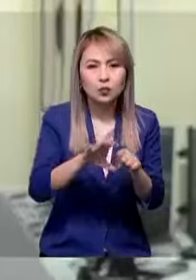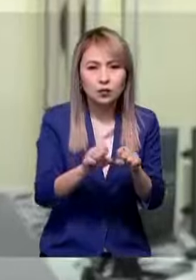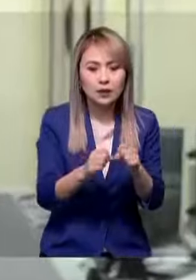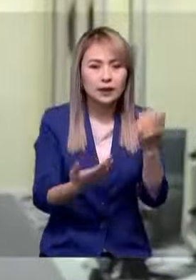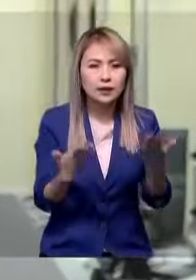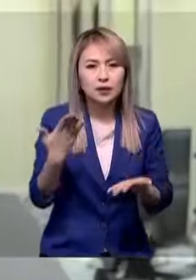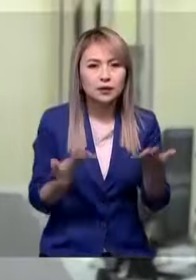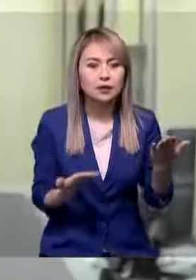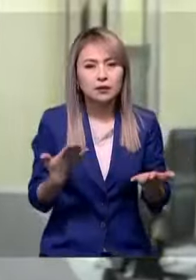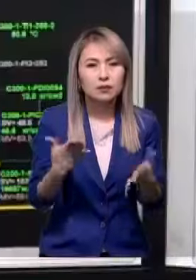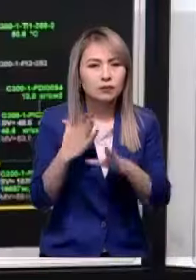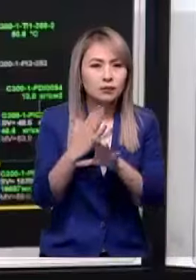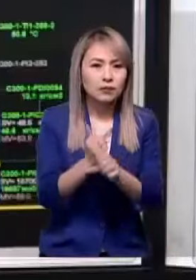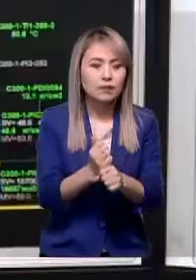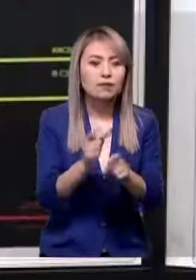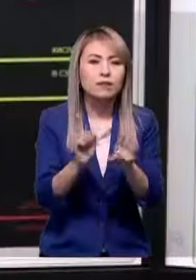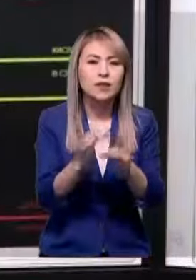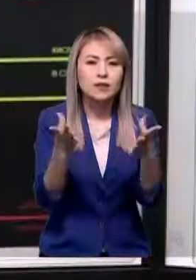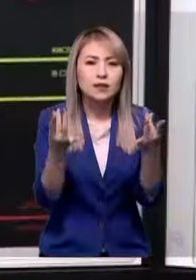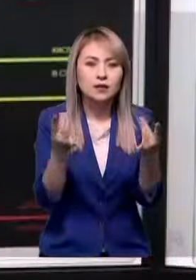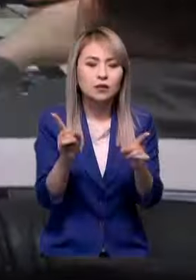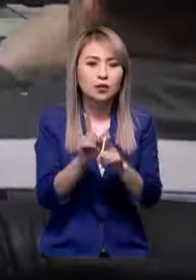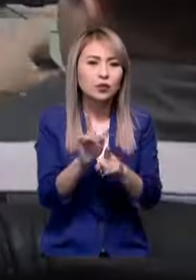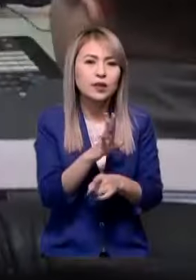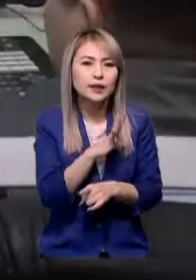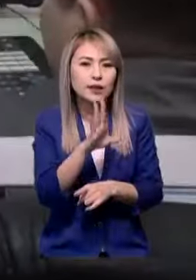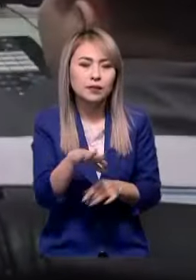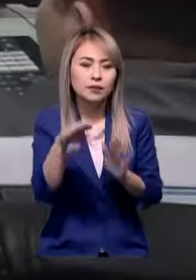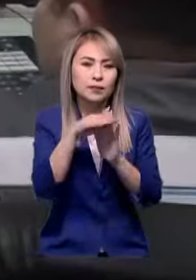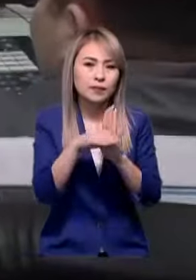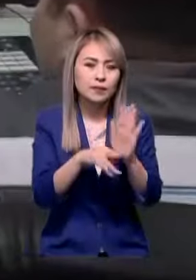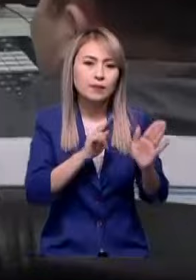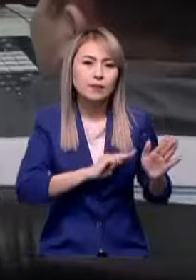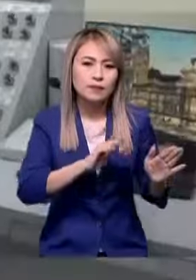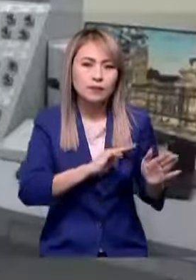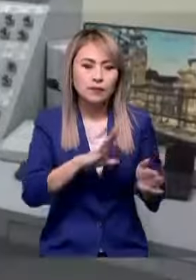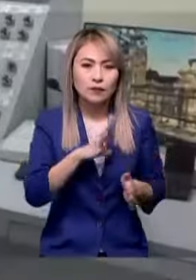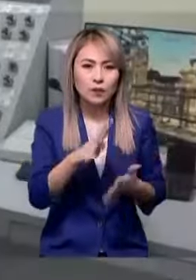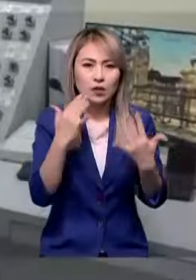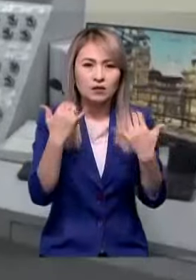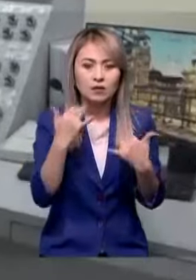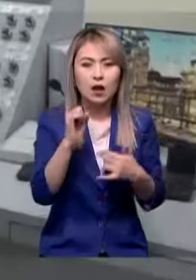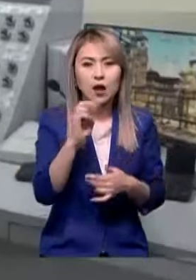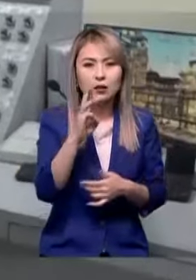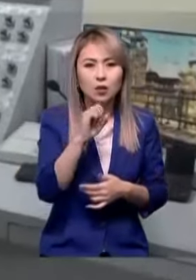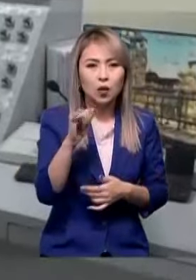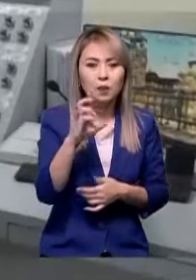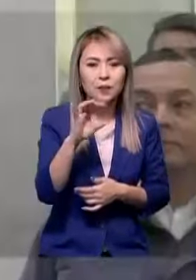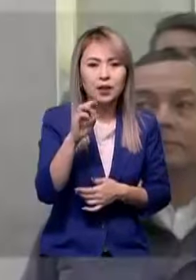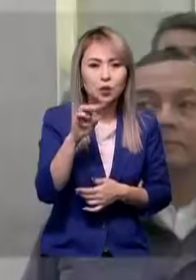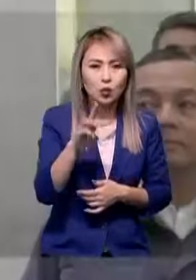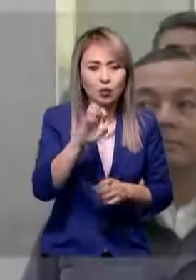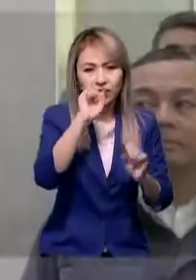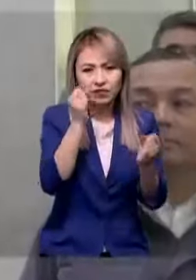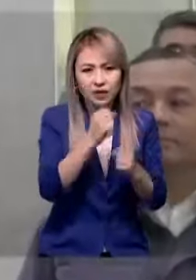оның азайту үшін. Бұл шикізат тапшылығын болдырмаға бағытталған жобалардың бір парасы. Бүгінгі таңда Ақтау битум зауытының